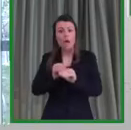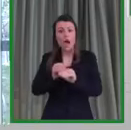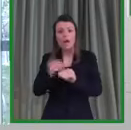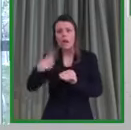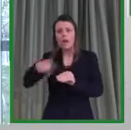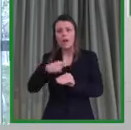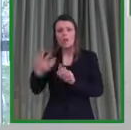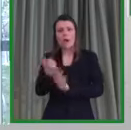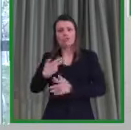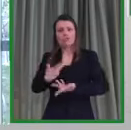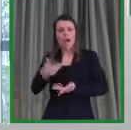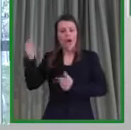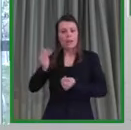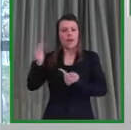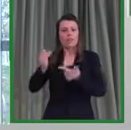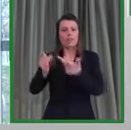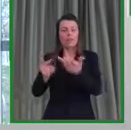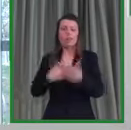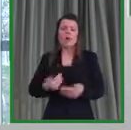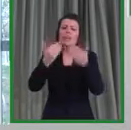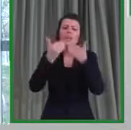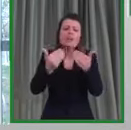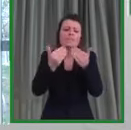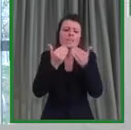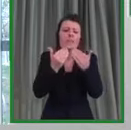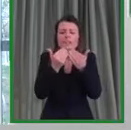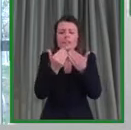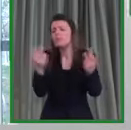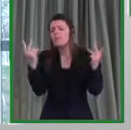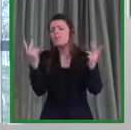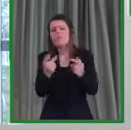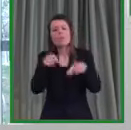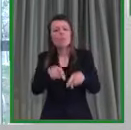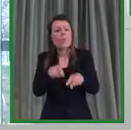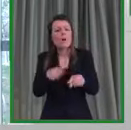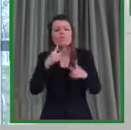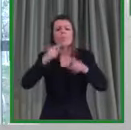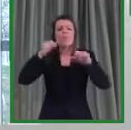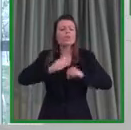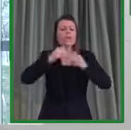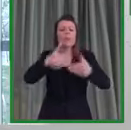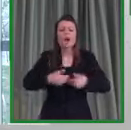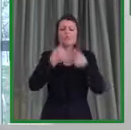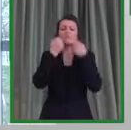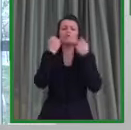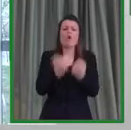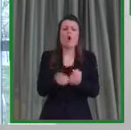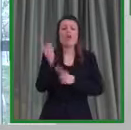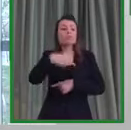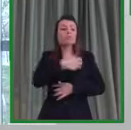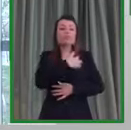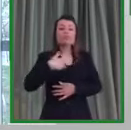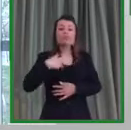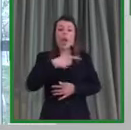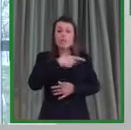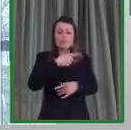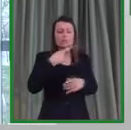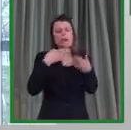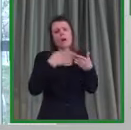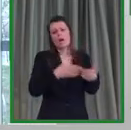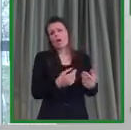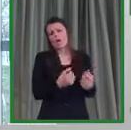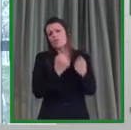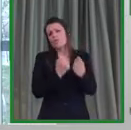guardate questo aiuta moltissimo la sanità o aiuta moltissimo la scienza aiuterà tutti noi ad